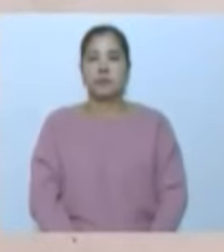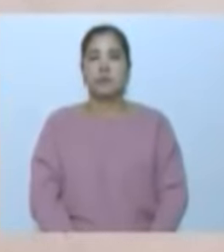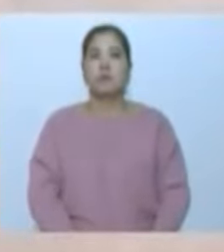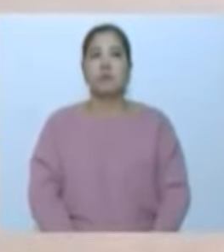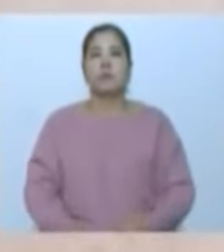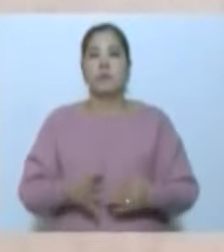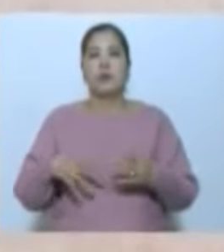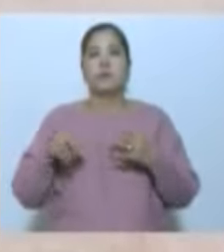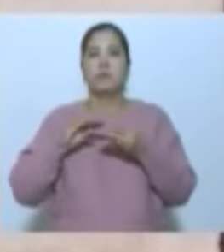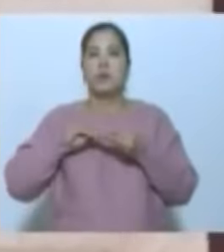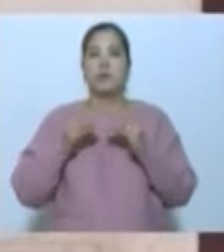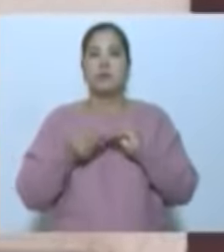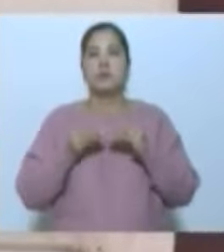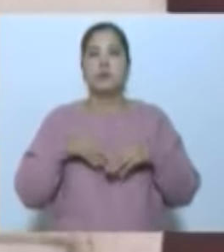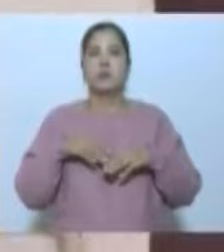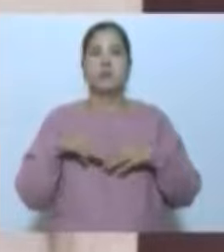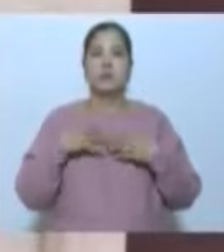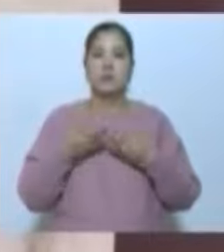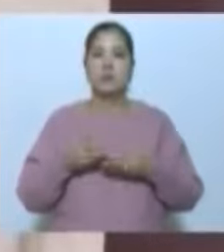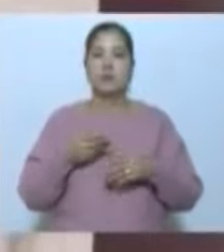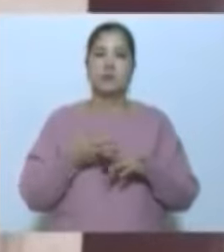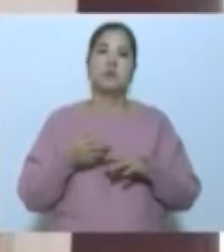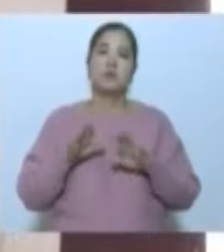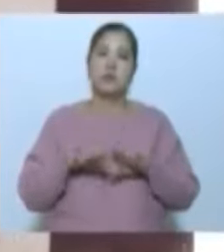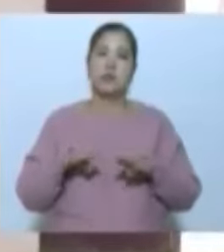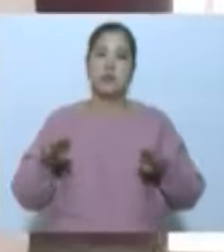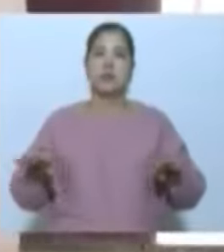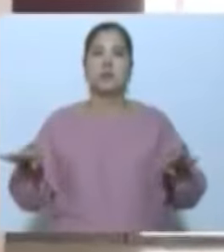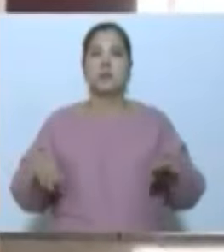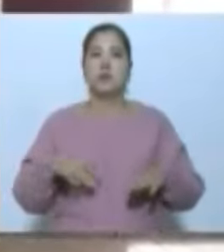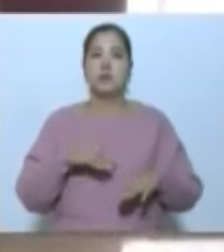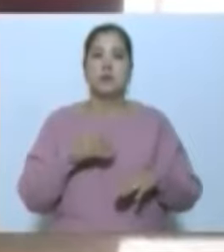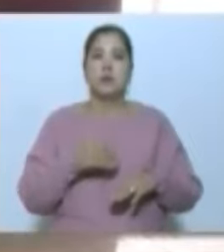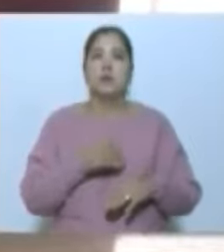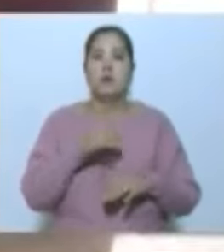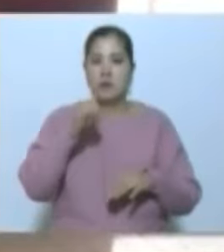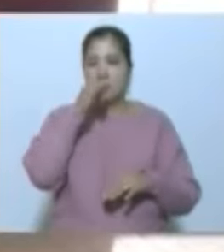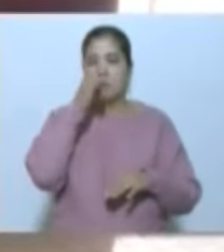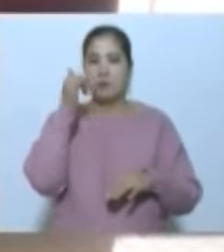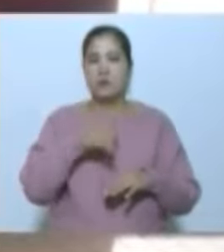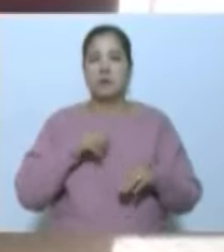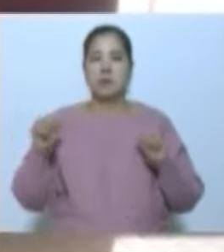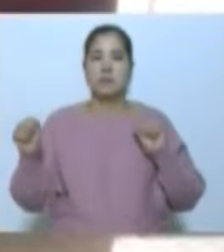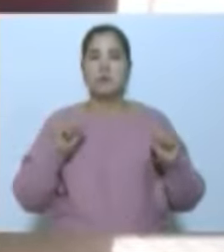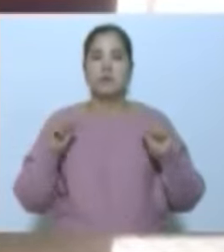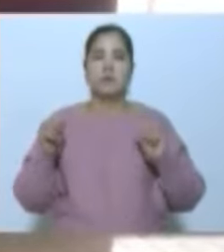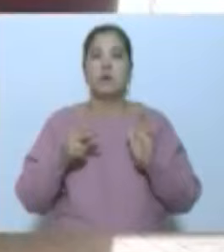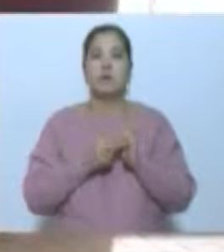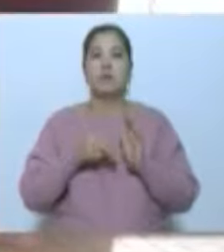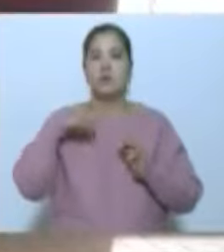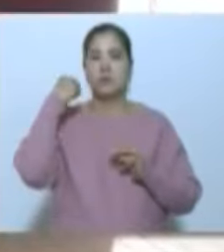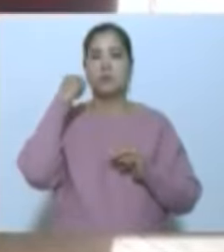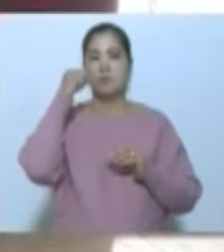Помимо проблем с дорогами, сельчане обеспокоены тем, что их дети не могут заниматься спортом, так как зал, построенный 8 лет назад, не